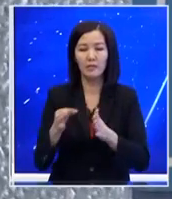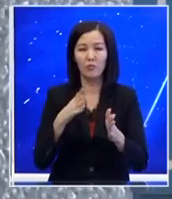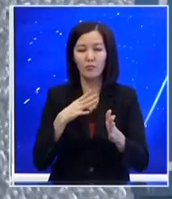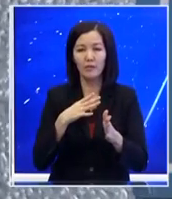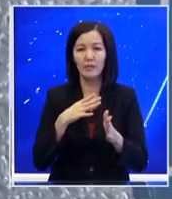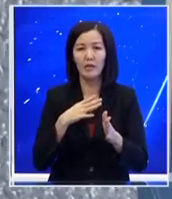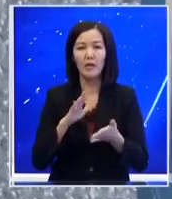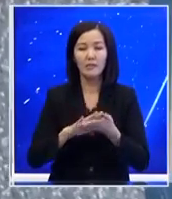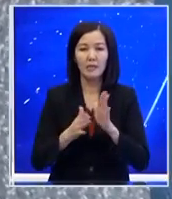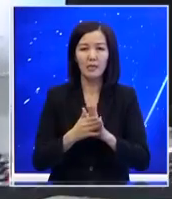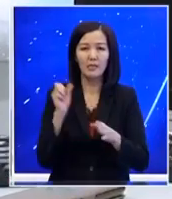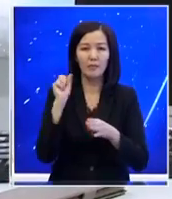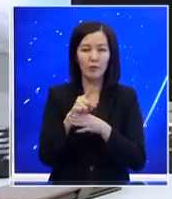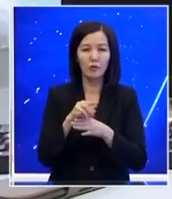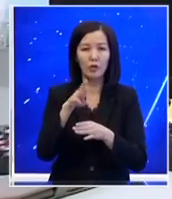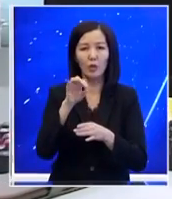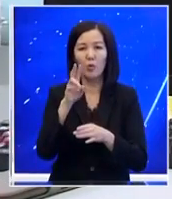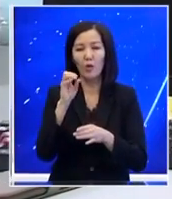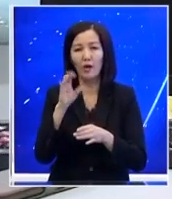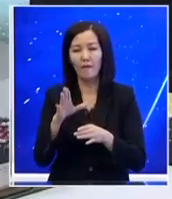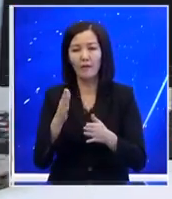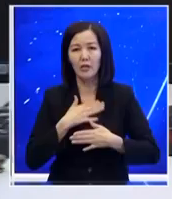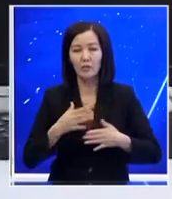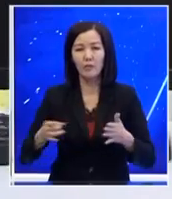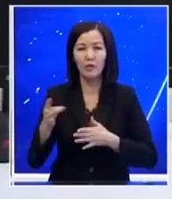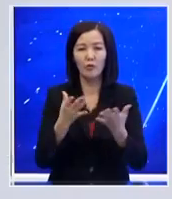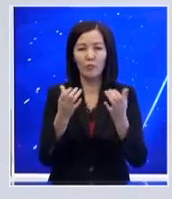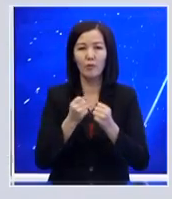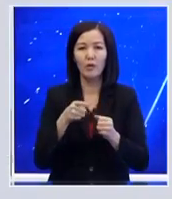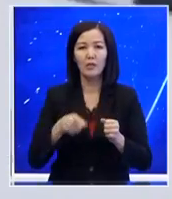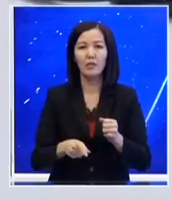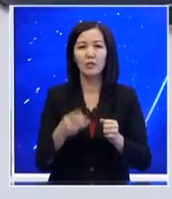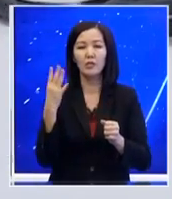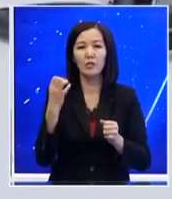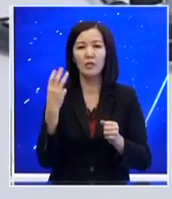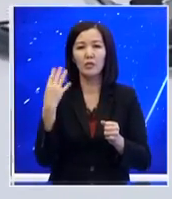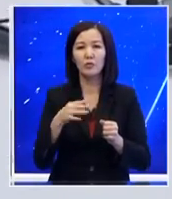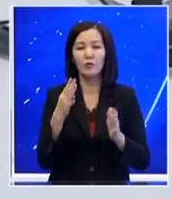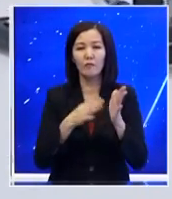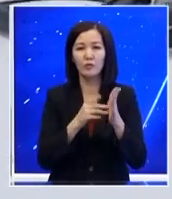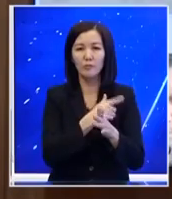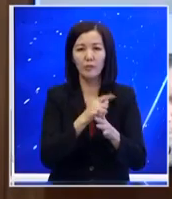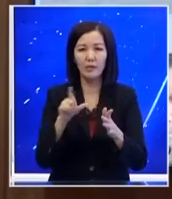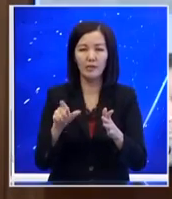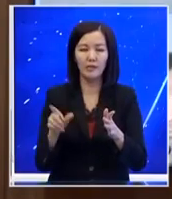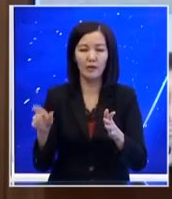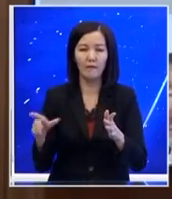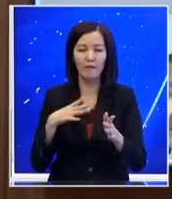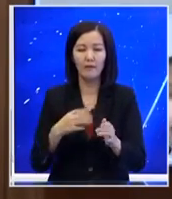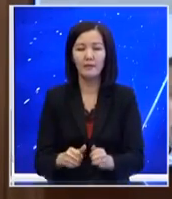области. Согласно поручению Касым-Жомарта Токаева, в нашем регионе их получат 1448 медиков.